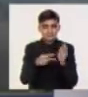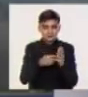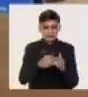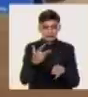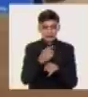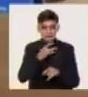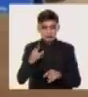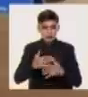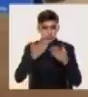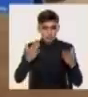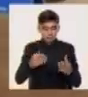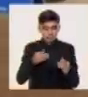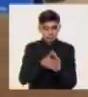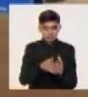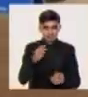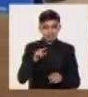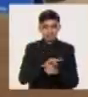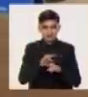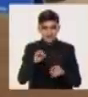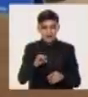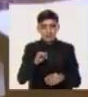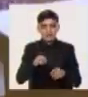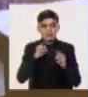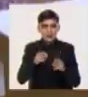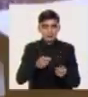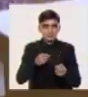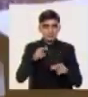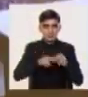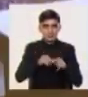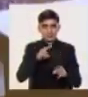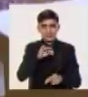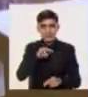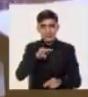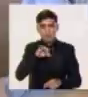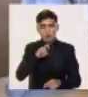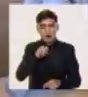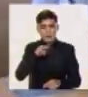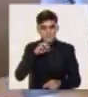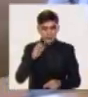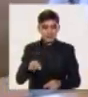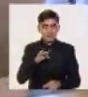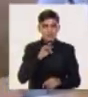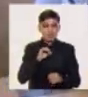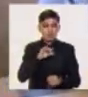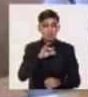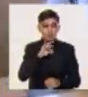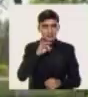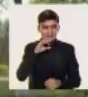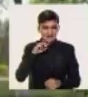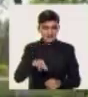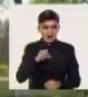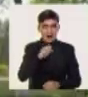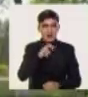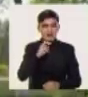в 3 раза. Уголовные дела завели в отношении руководителя отдела строительства Динмухамбета Тлеова и юриста Александра Гаврильчика.